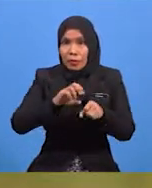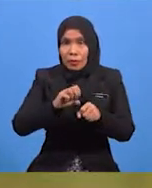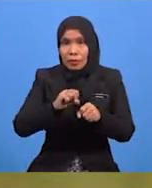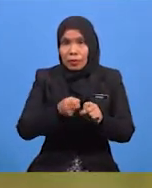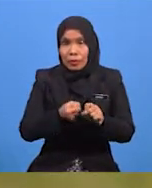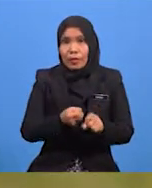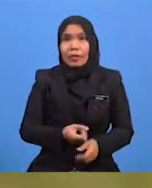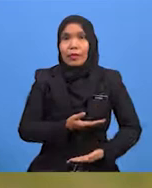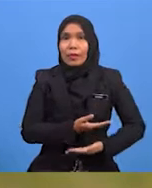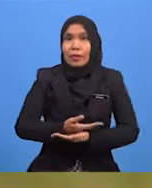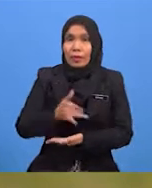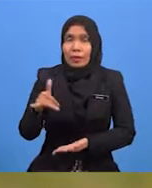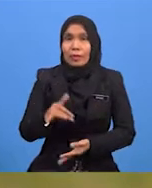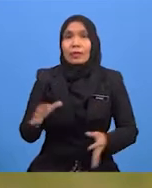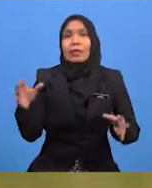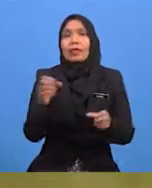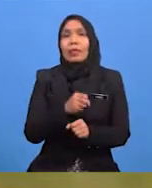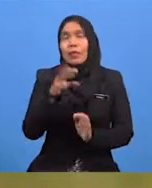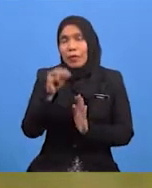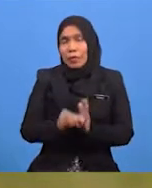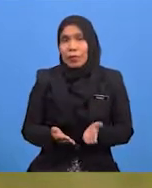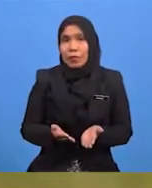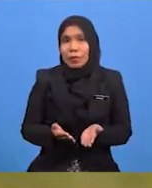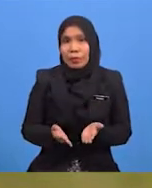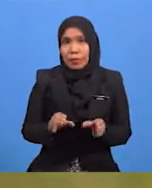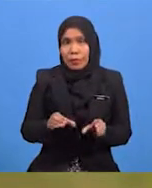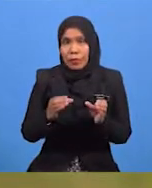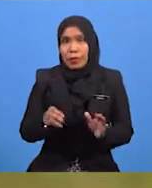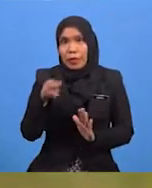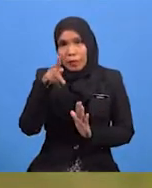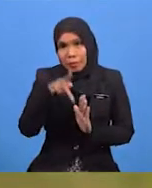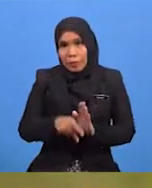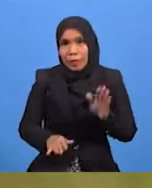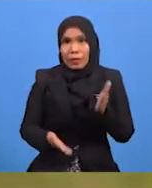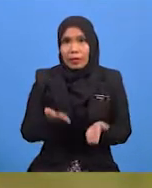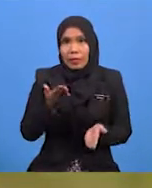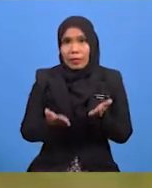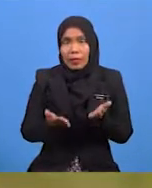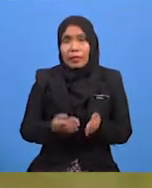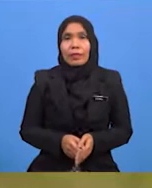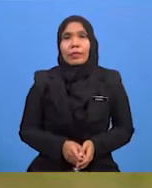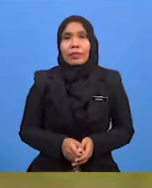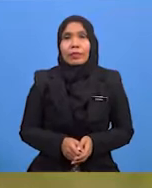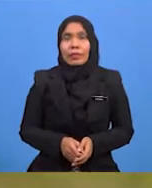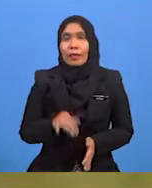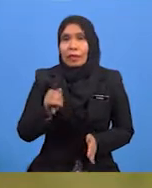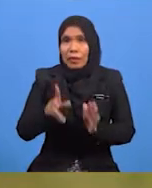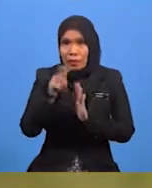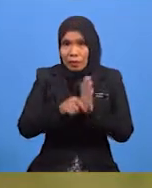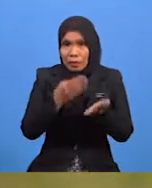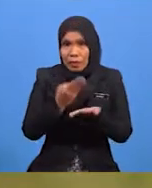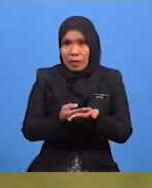dapat membuat pertimbangan dan keputusan yang terbaik untuk dirinya